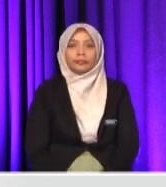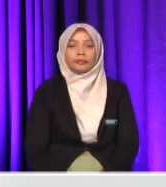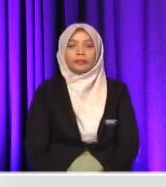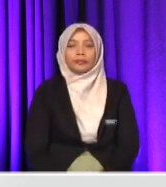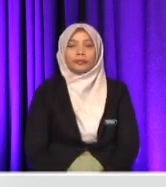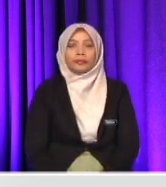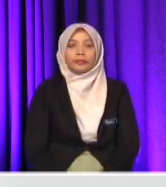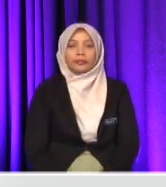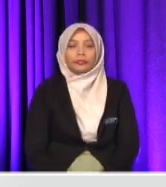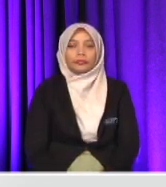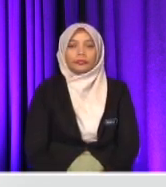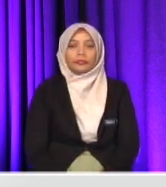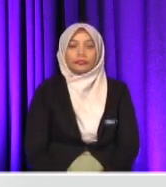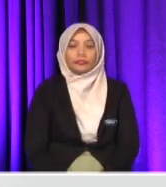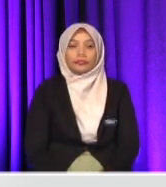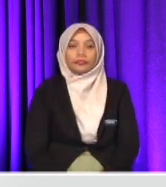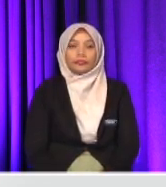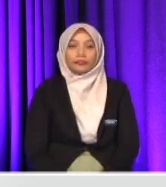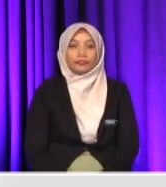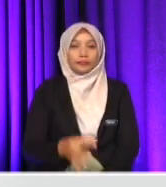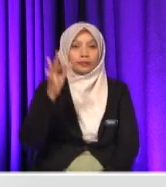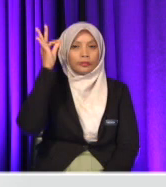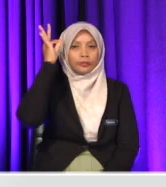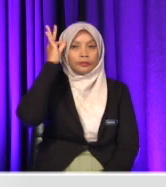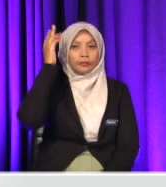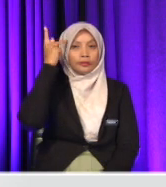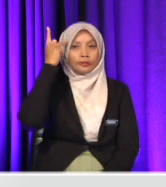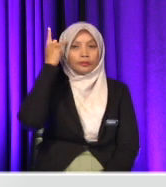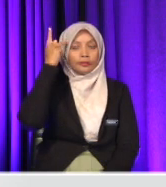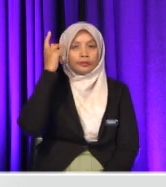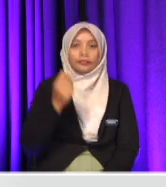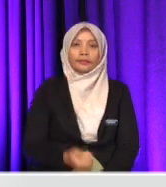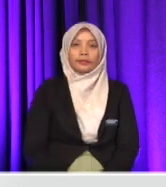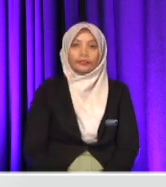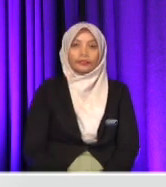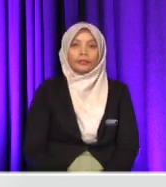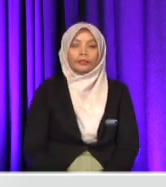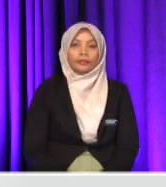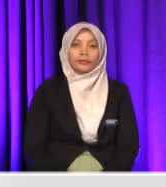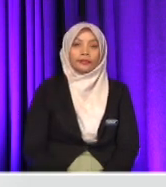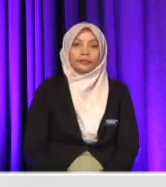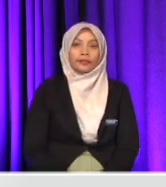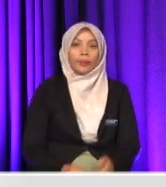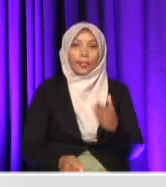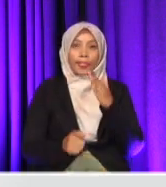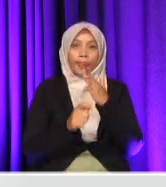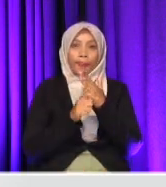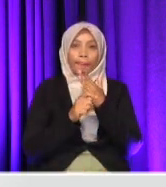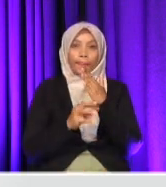nak Siapa biarkan nak Abang Fizi jawab? jawab? Okey. Okey, Fikri. Fikri. Plus minus 5%. Ya, plus